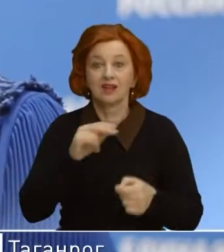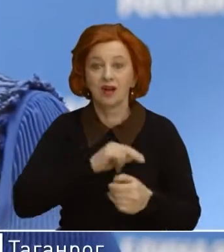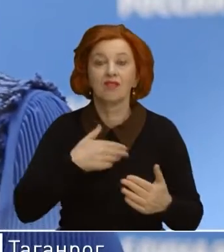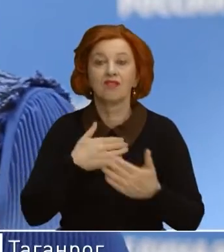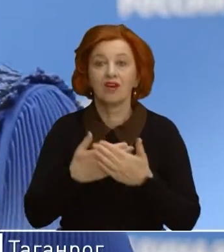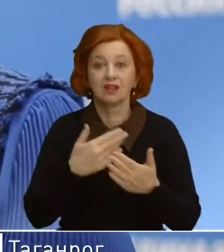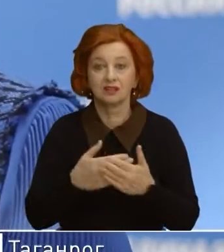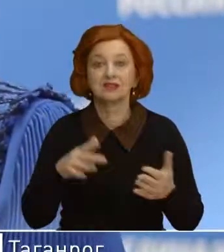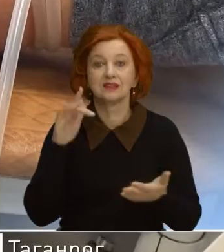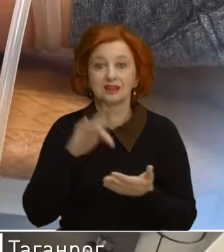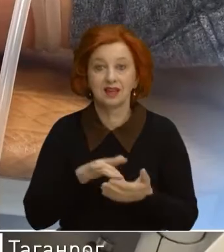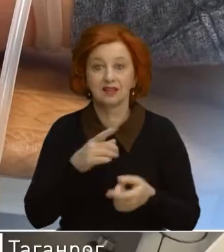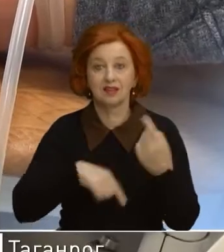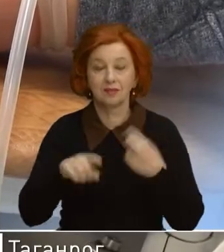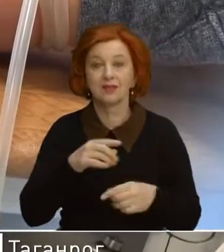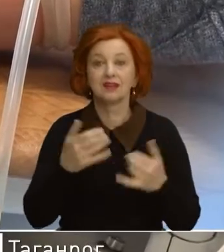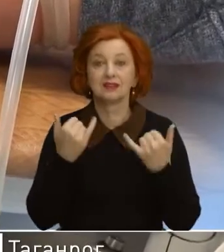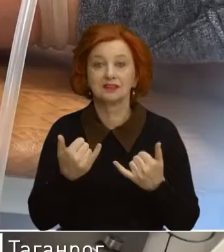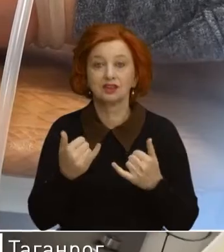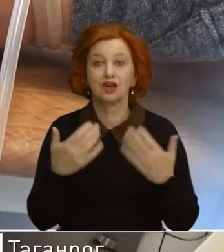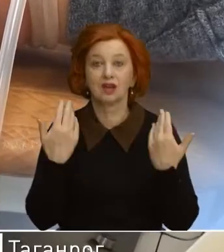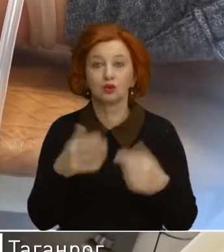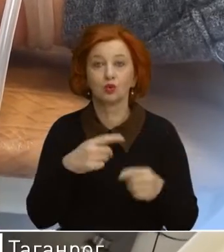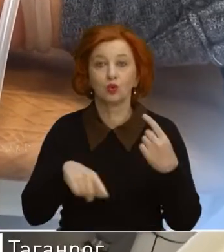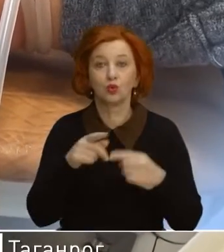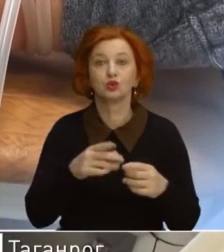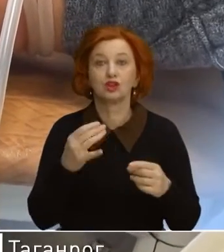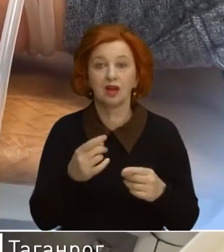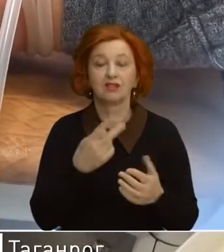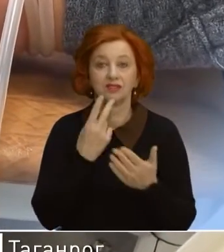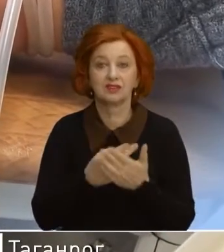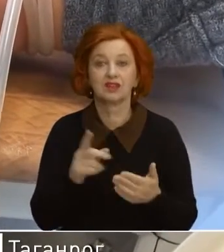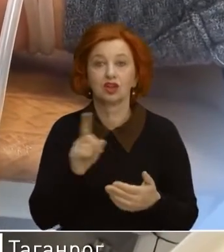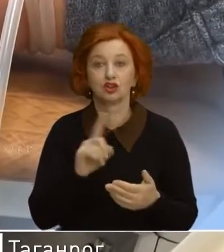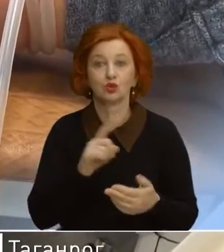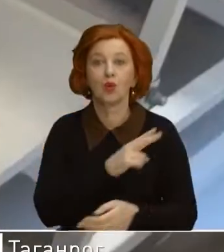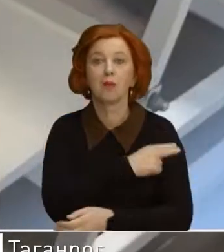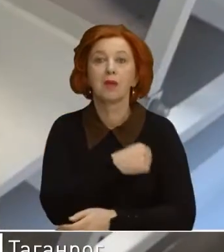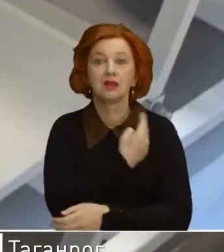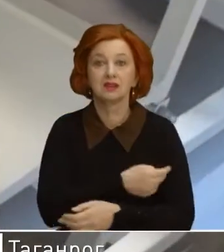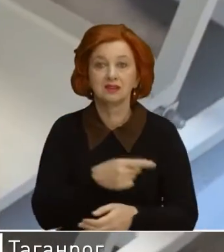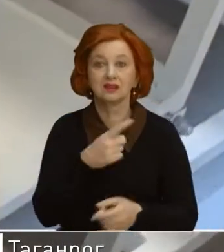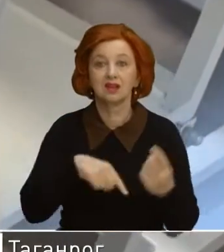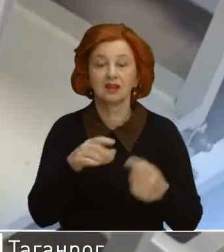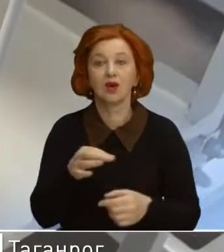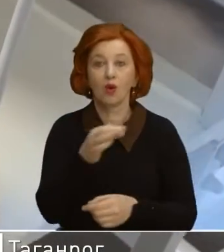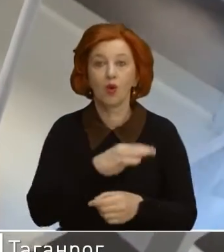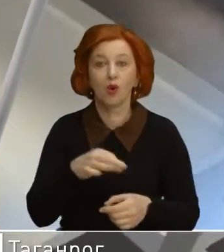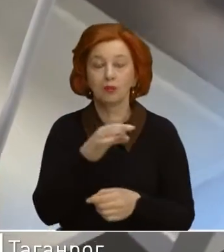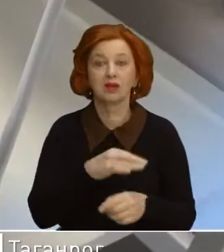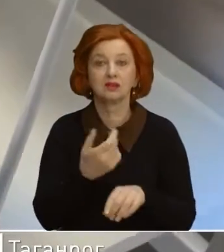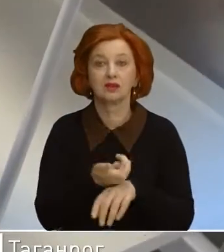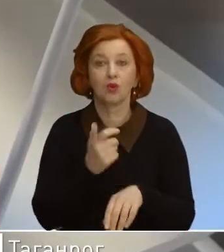волонтёрских центров в связи со сложной обид обстановкой медицинские учреждения области испытывают